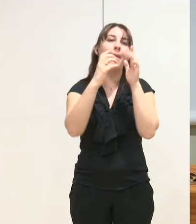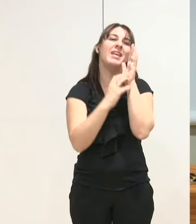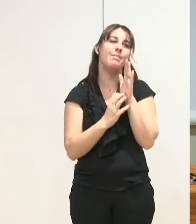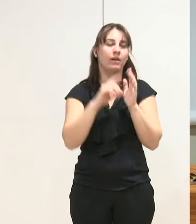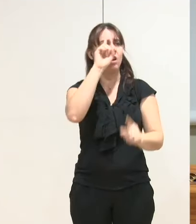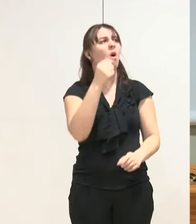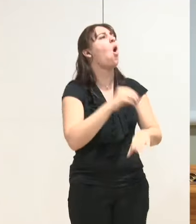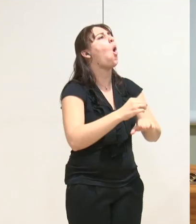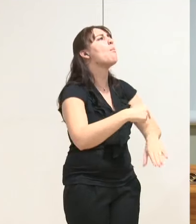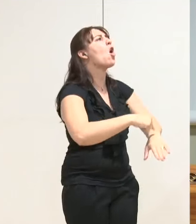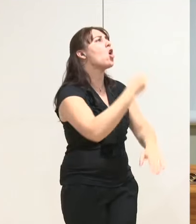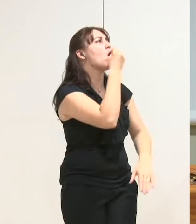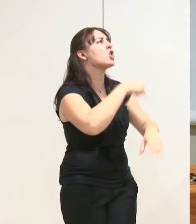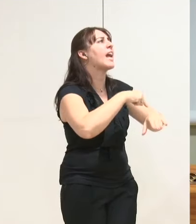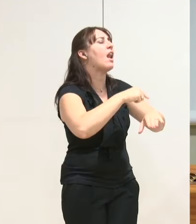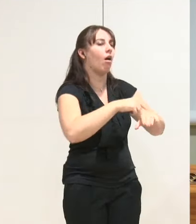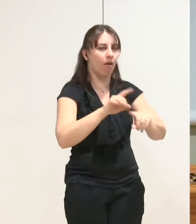et pas sur l'heure du